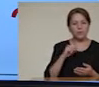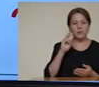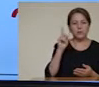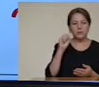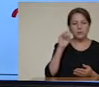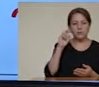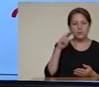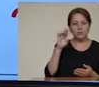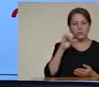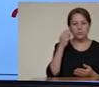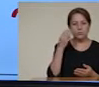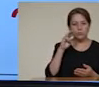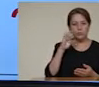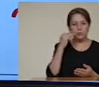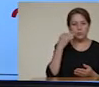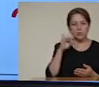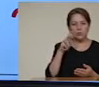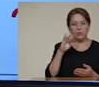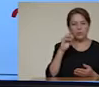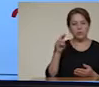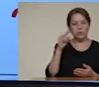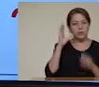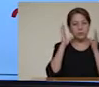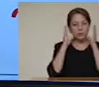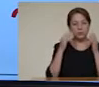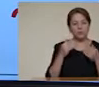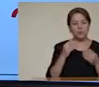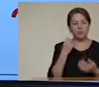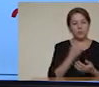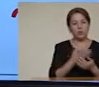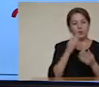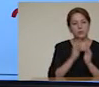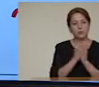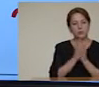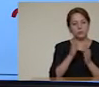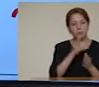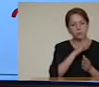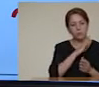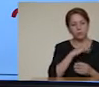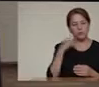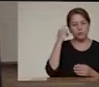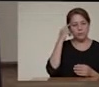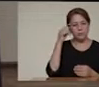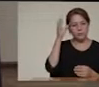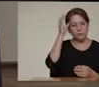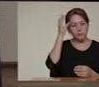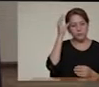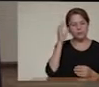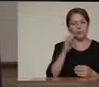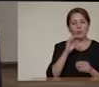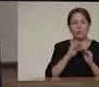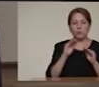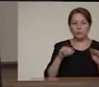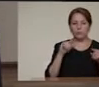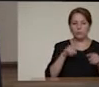dinining muqaddas kitobi sanalar edi. O'ylaymanki, zukko o'quvchilar albatta bu savollarga